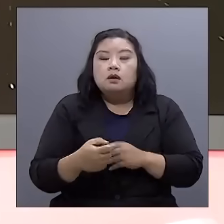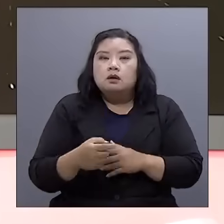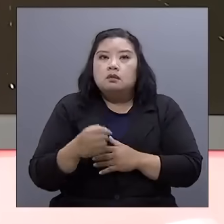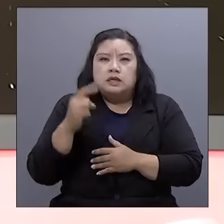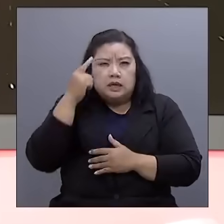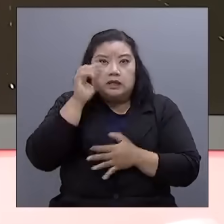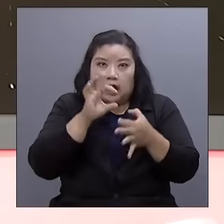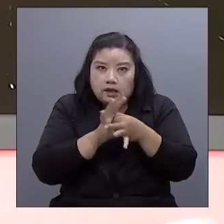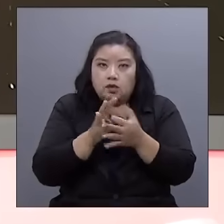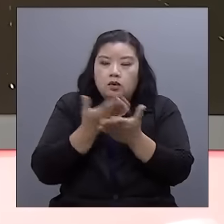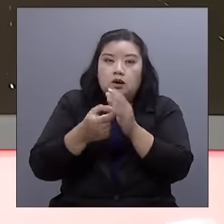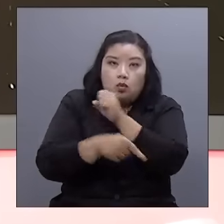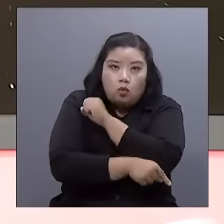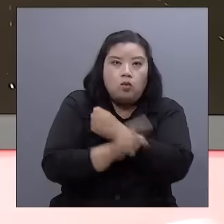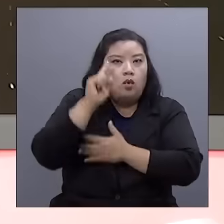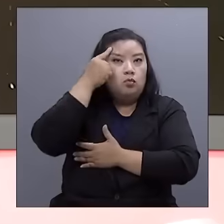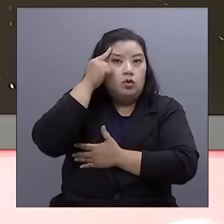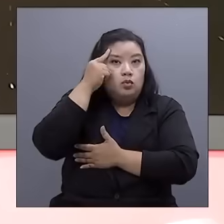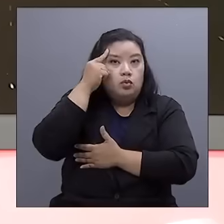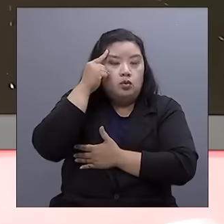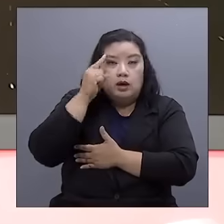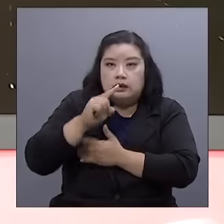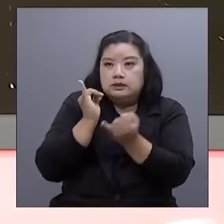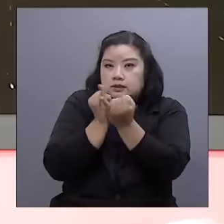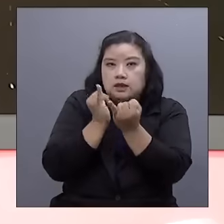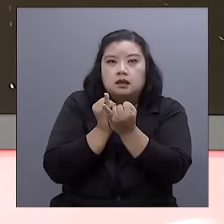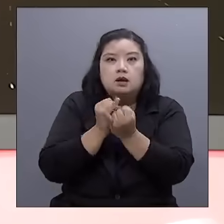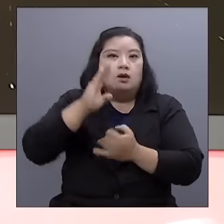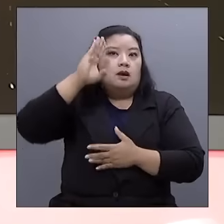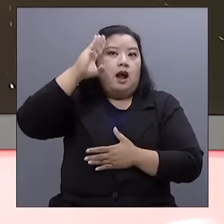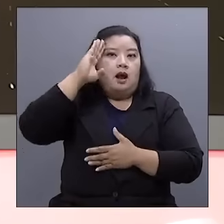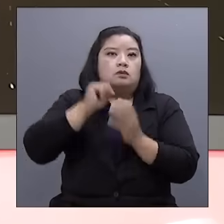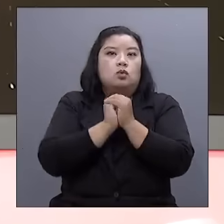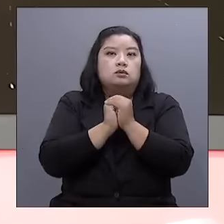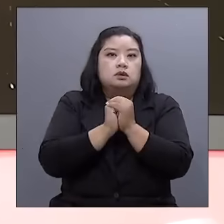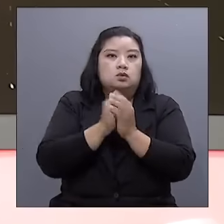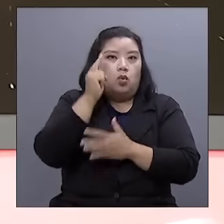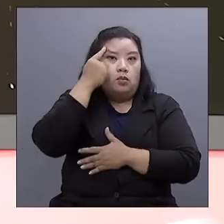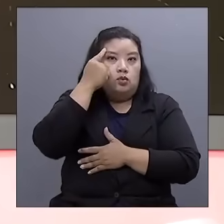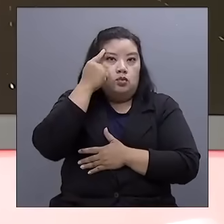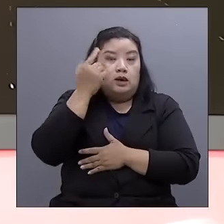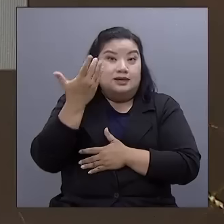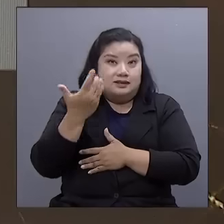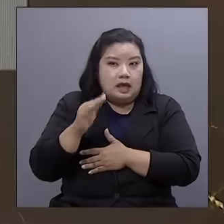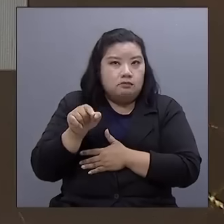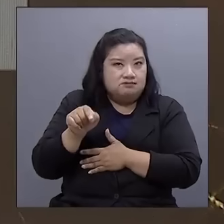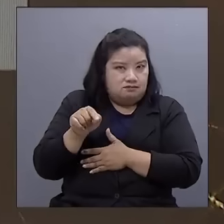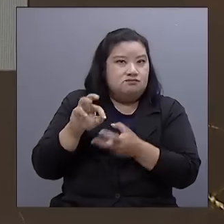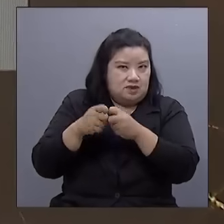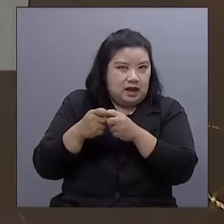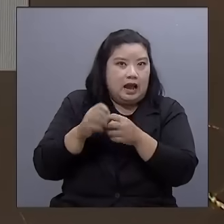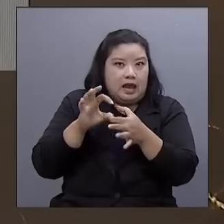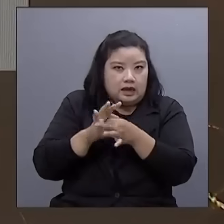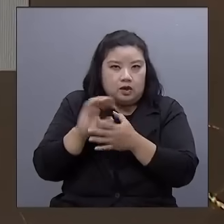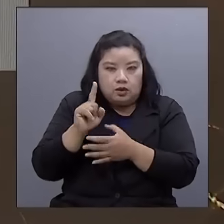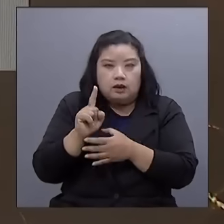ไปพัวพันกับคดีทุจริตหรือเปล่าหรือว่าไปสนิทสนมกับคนในกองทัพจีนบางคนที่ในภายหลังเนี่ยกลับพบว่าเป็นสายลับให้